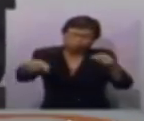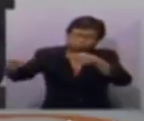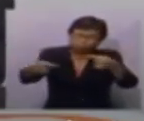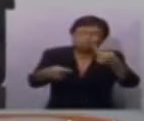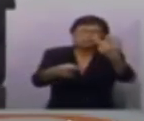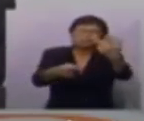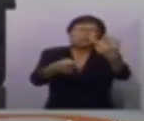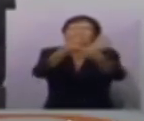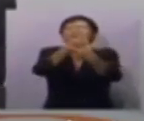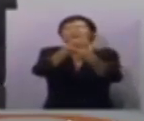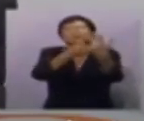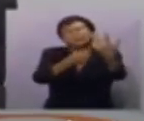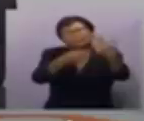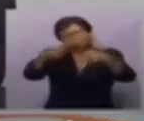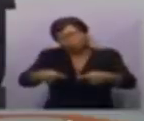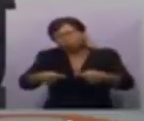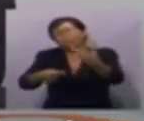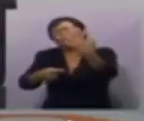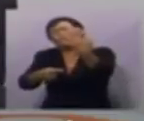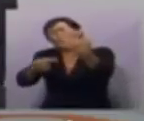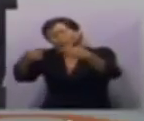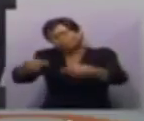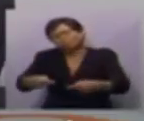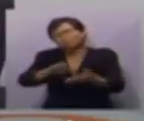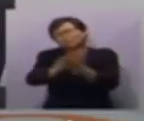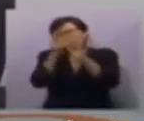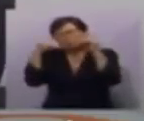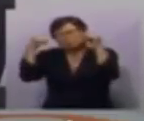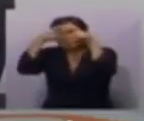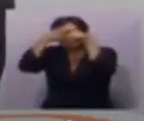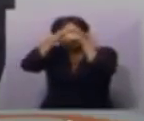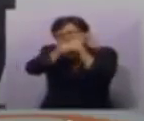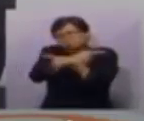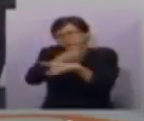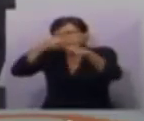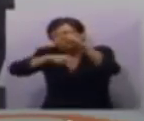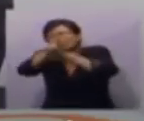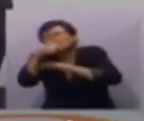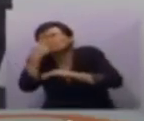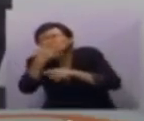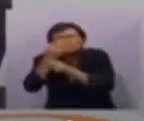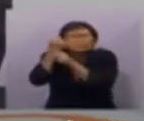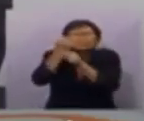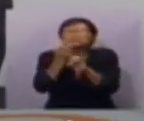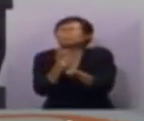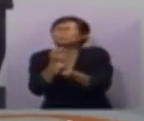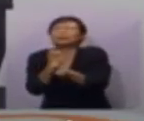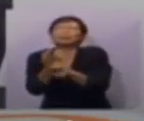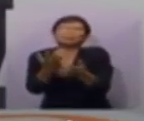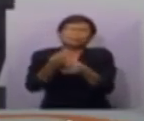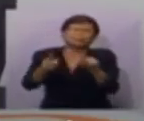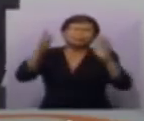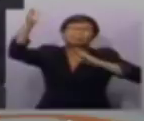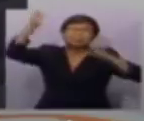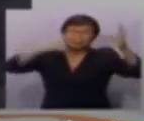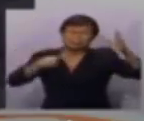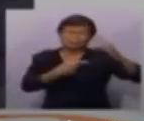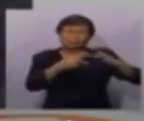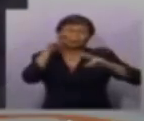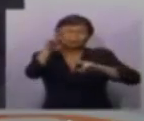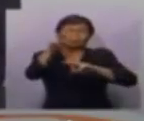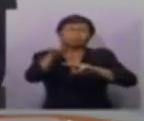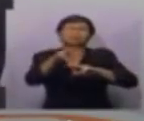tiga penjuru, empat penjuru, dia menjadikan agak kompleks untuk kita meramal. Tetapi di negara kita ni, kalau kita lihat